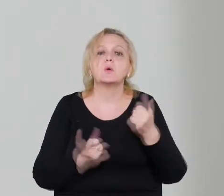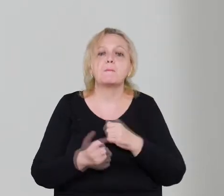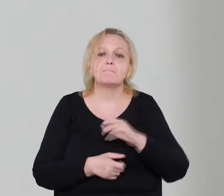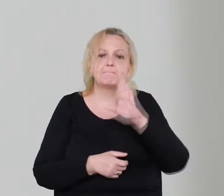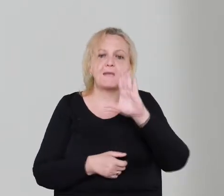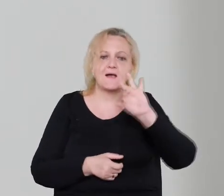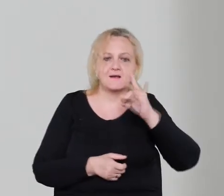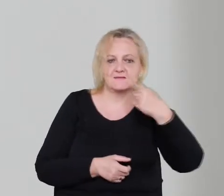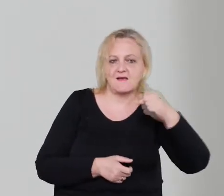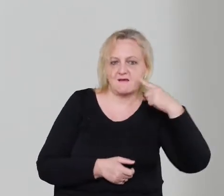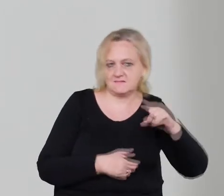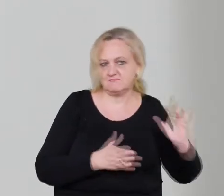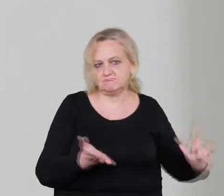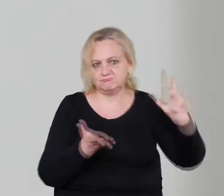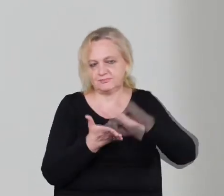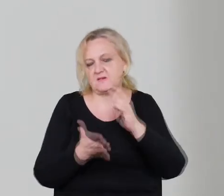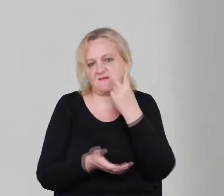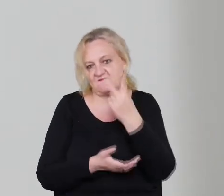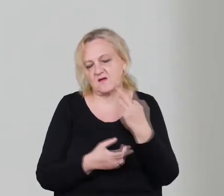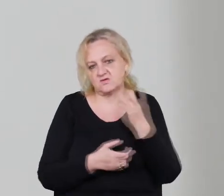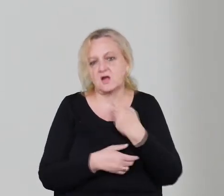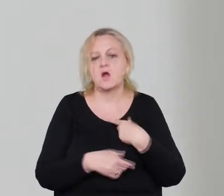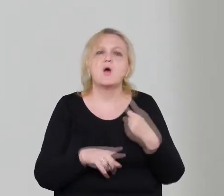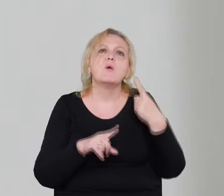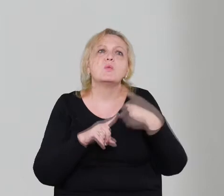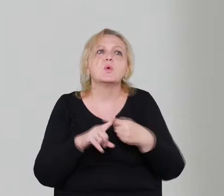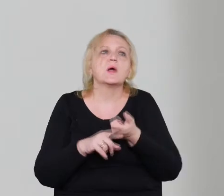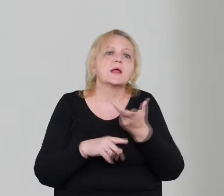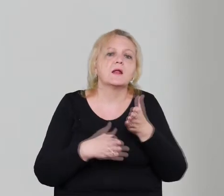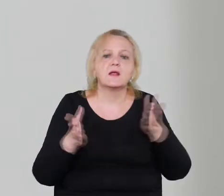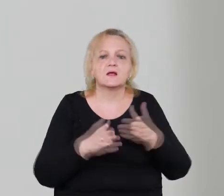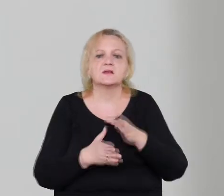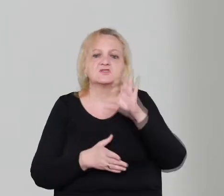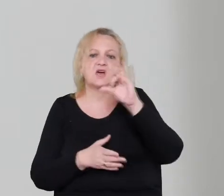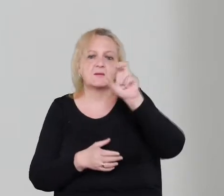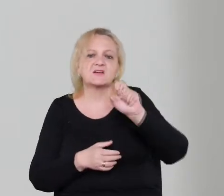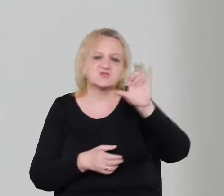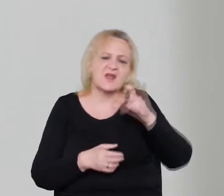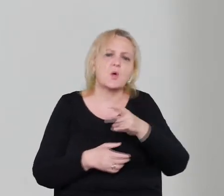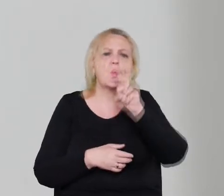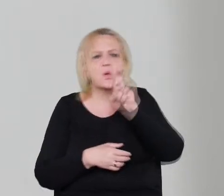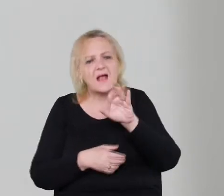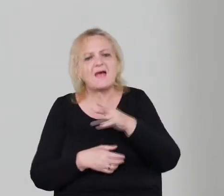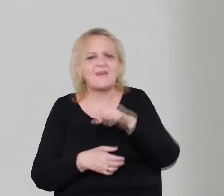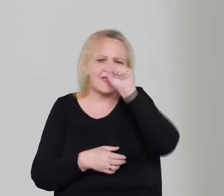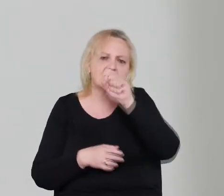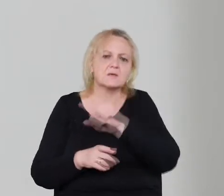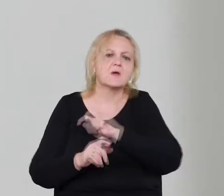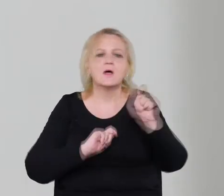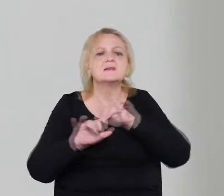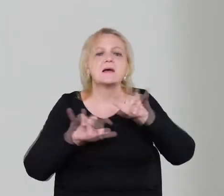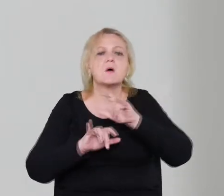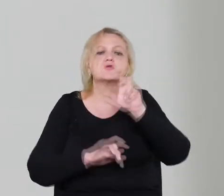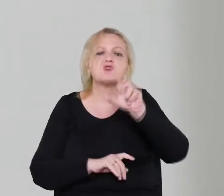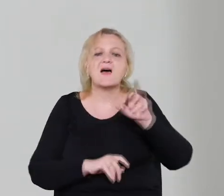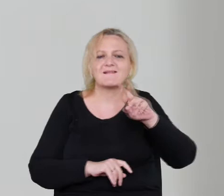z bagdadu takie dwa bardzo ciekawe plus parę kierunków typu Szarm el-szejk Hurghada jakieś takie bardzo czarterowe kierunki